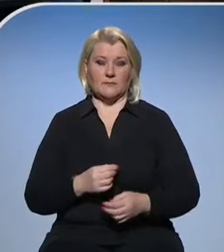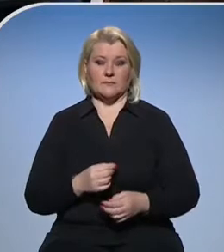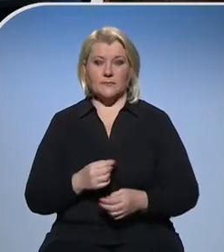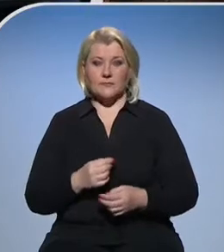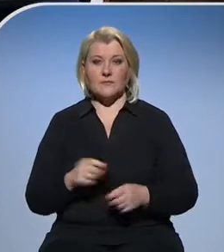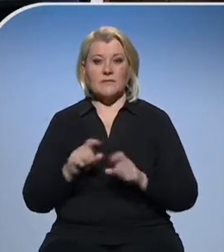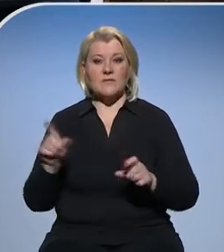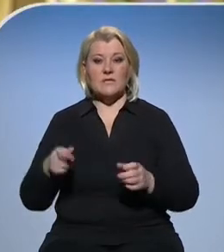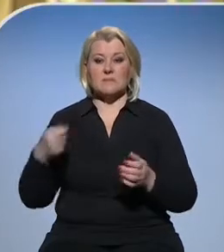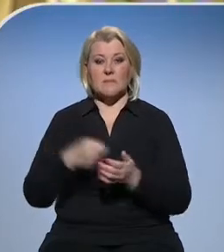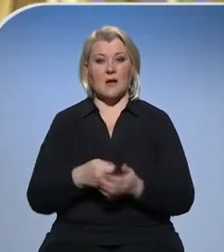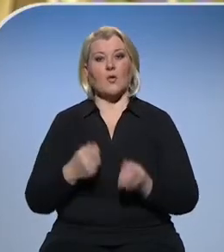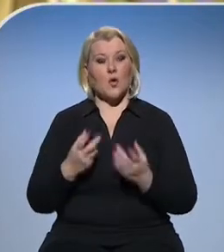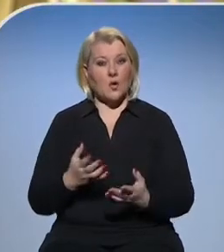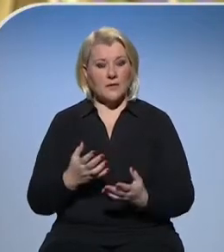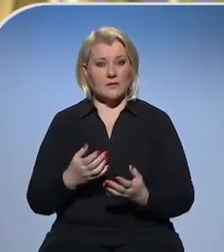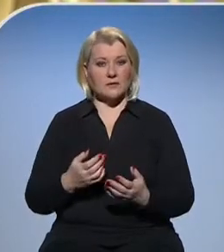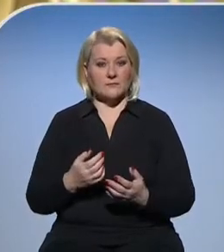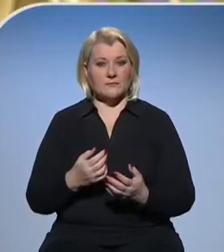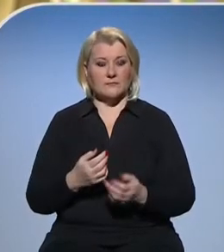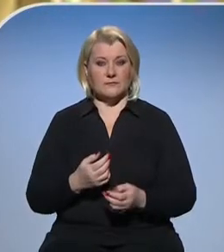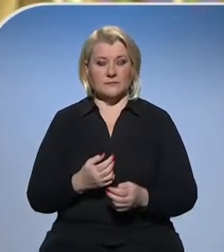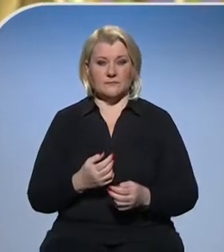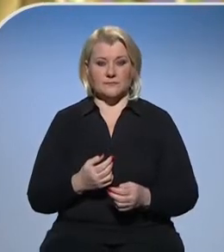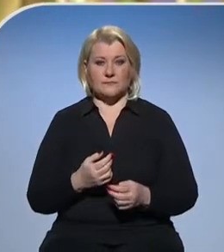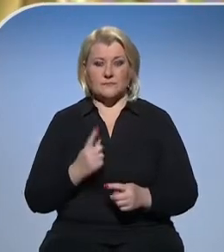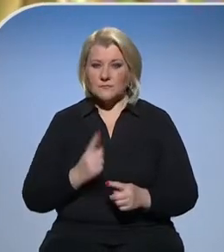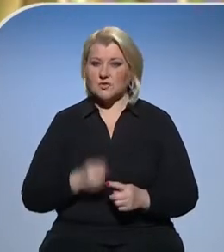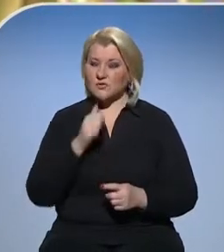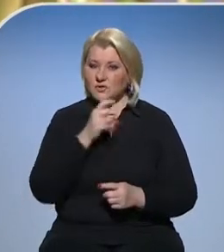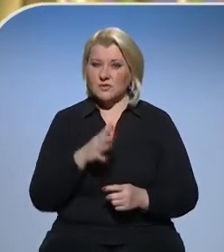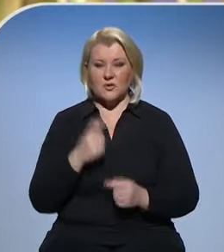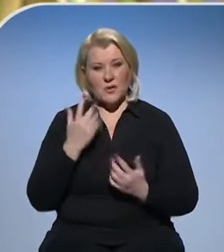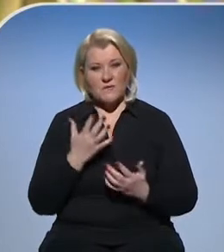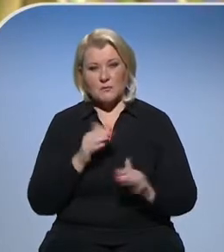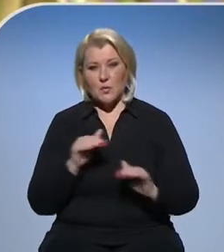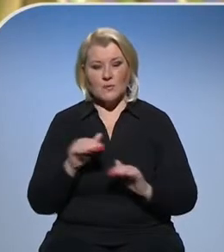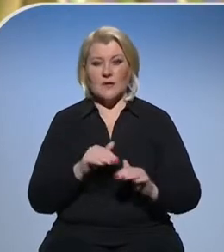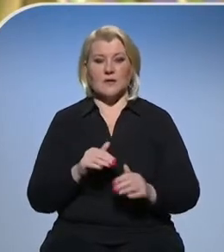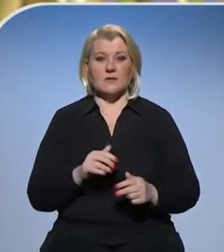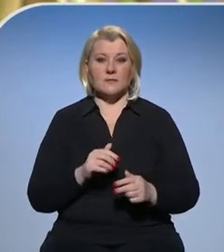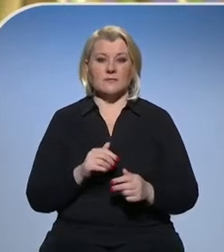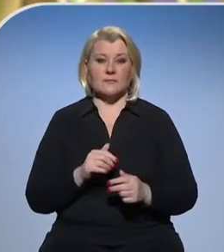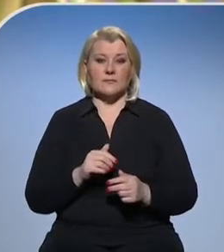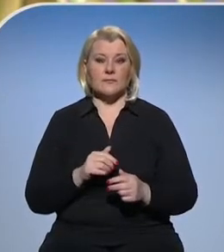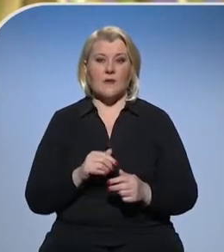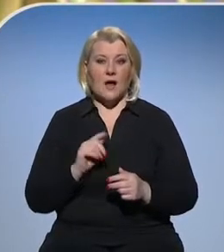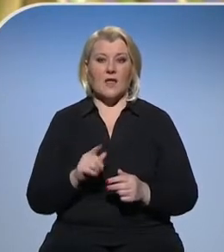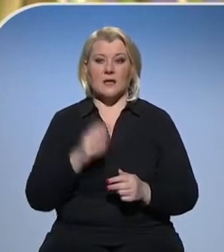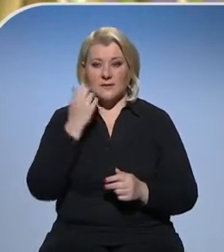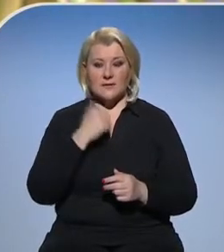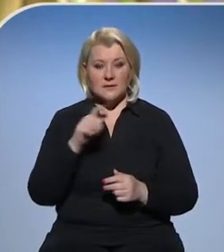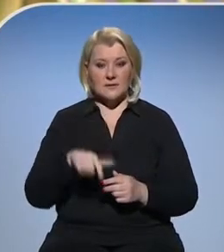od zaměstnavatelů? Od zaměstnavatelů přiznám se, teď to číslo nemám úplně průměrně v hlavě, ale zaměstnanci